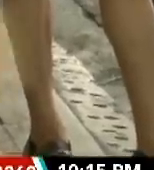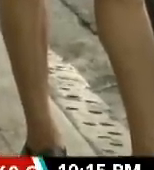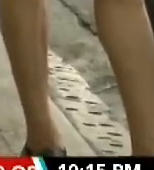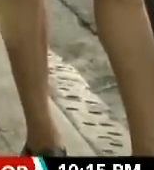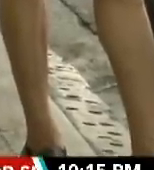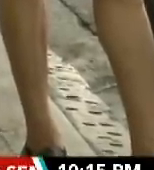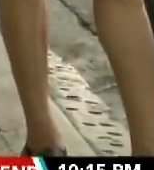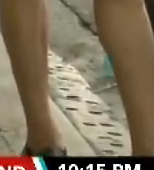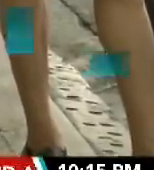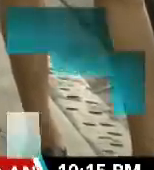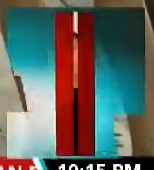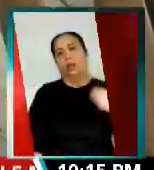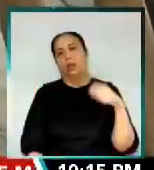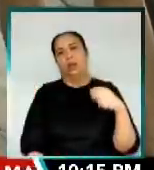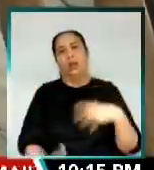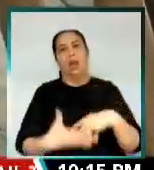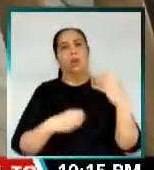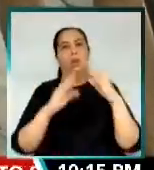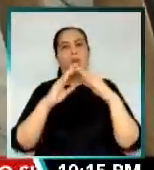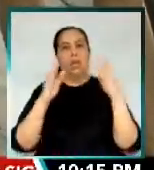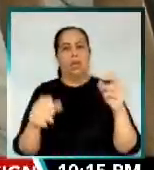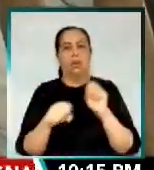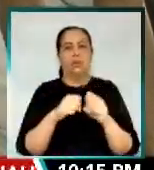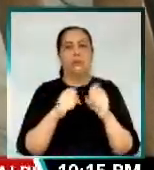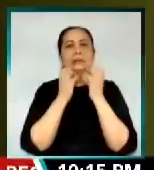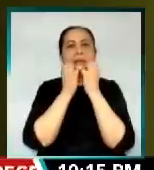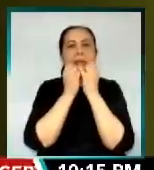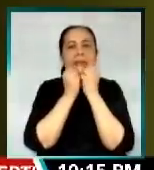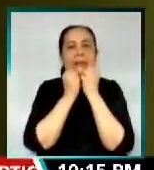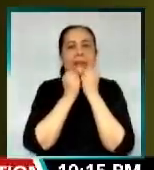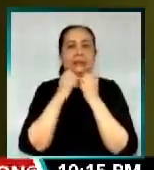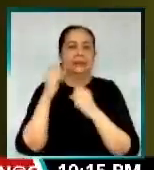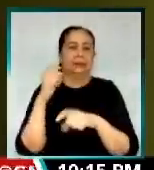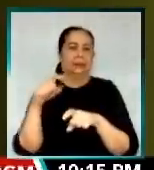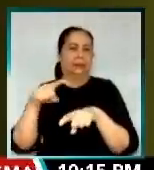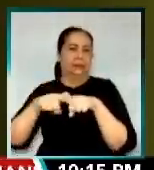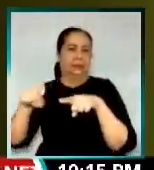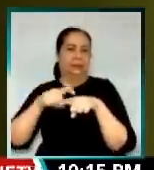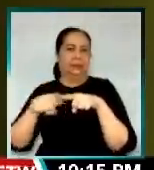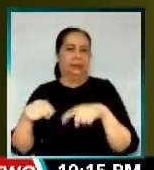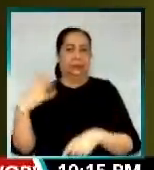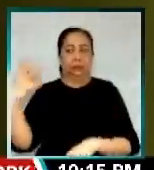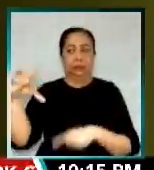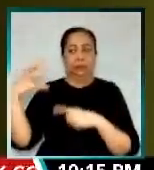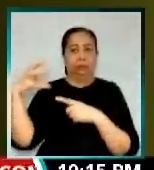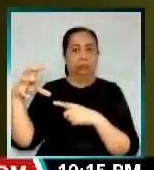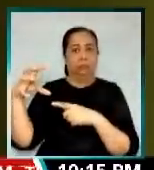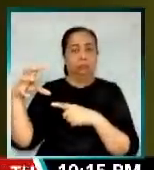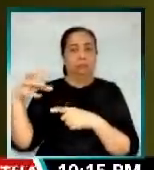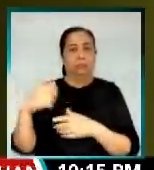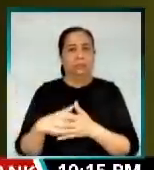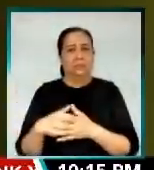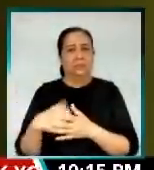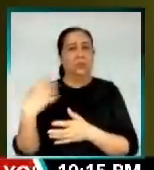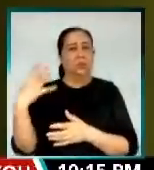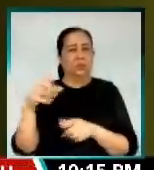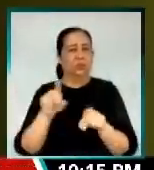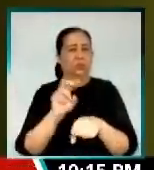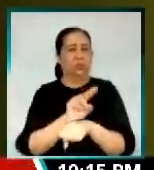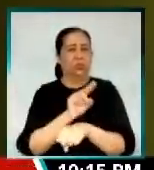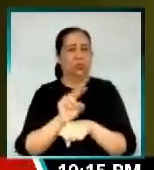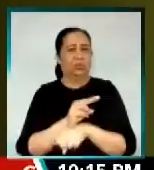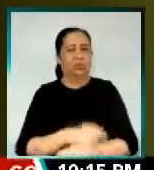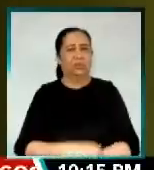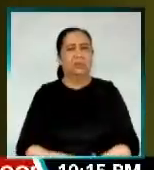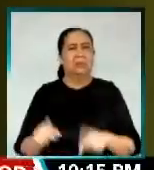lang sa labas ng bahay para makatipid sa konsumo sa kuryente. Electric fan, ginagamit din. Kaya lang